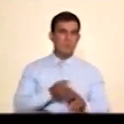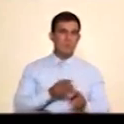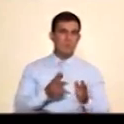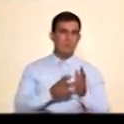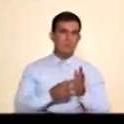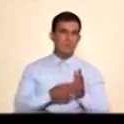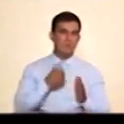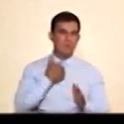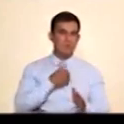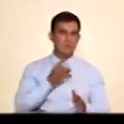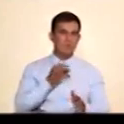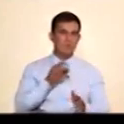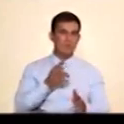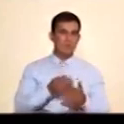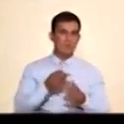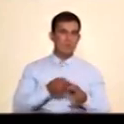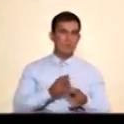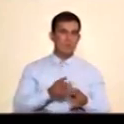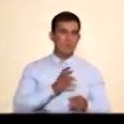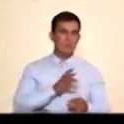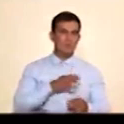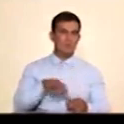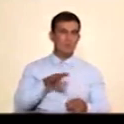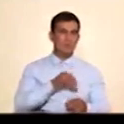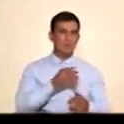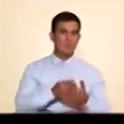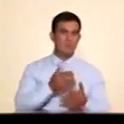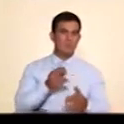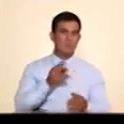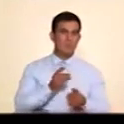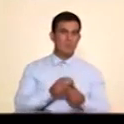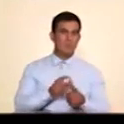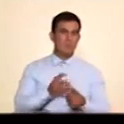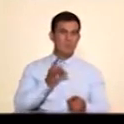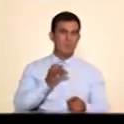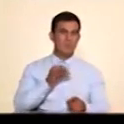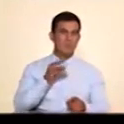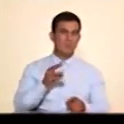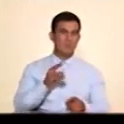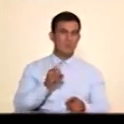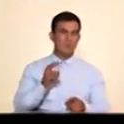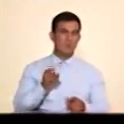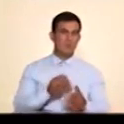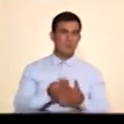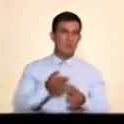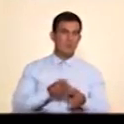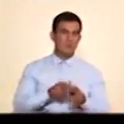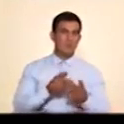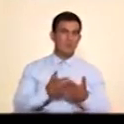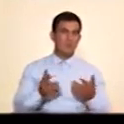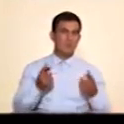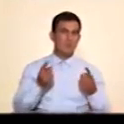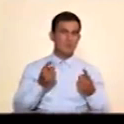800 yilda Rim mahalliy zadagonlarining Papa Lev 3, ya'ni Rim papasi Lev 3 ga qarshi isyonini Büyük